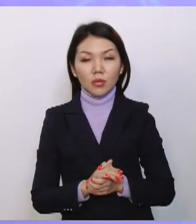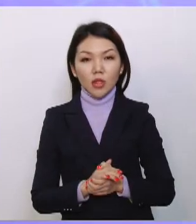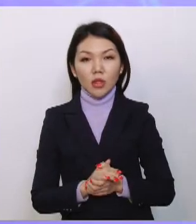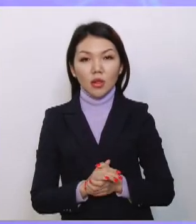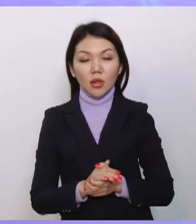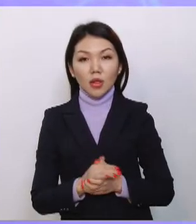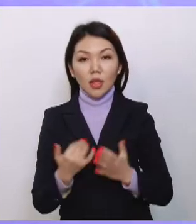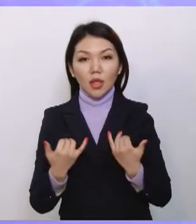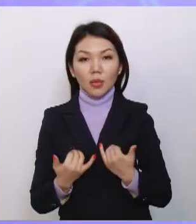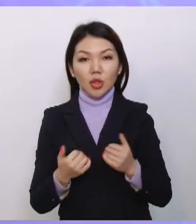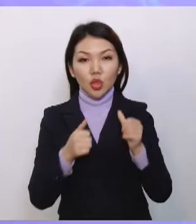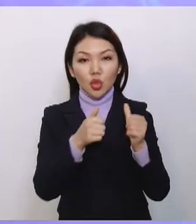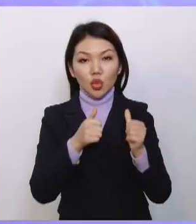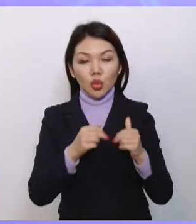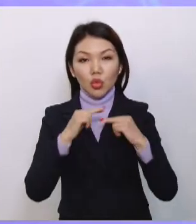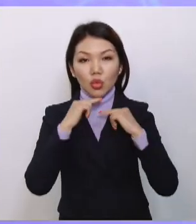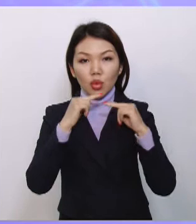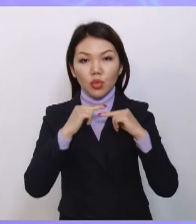Эмесе сүрөттөргө көңүл бургула.